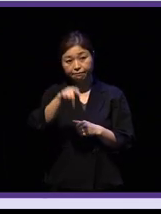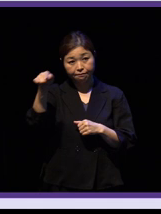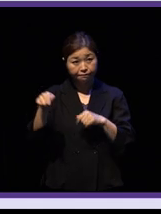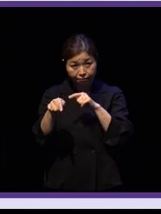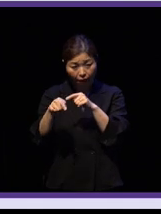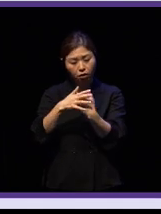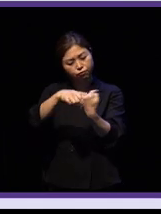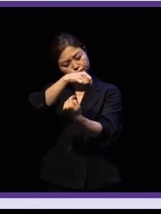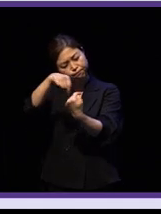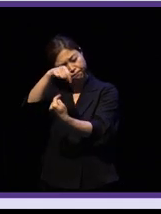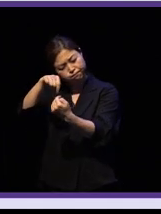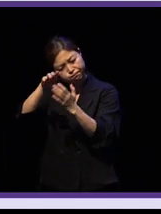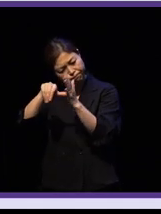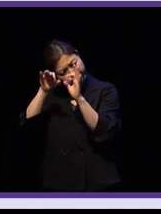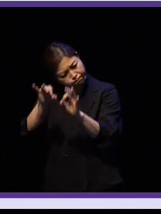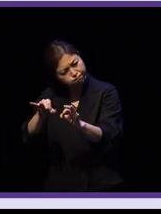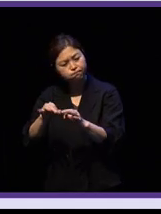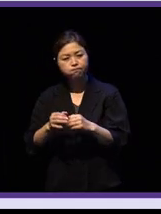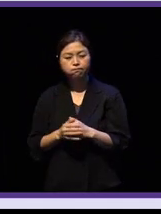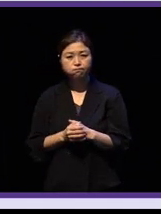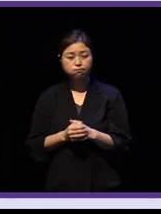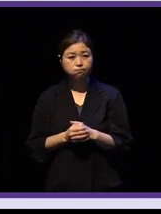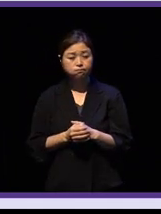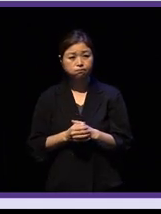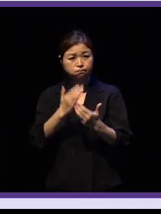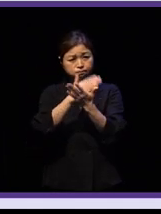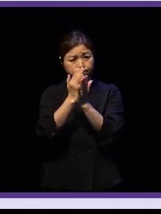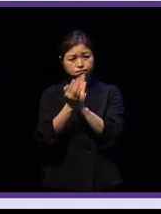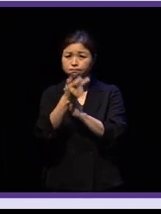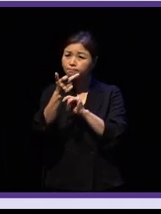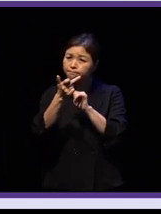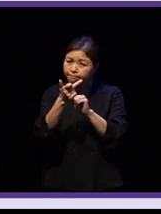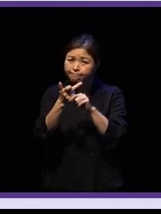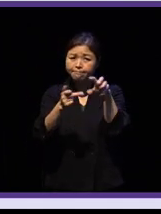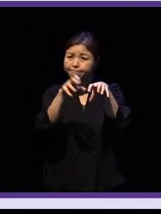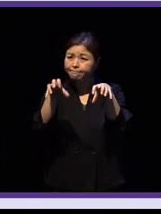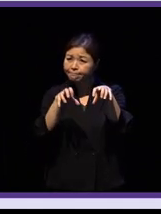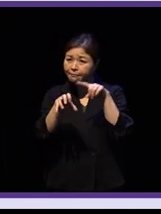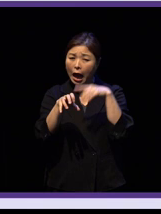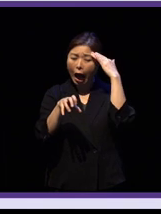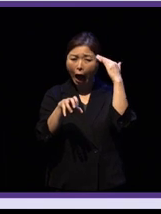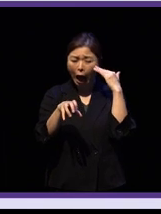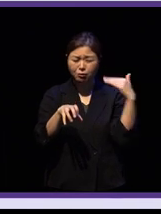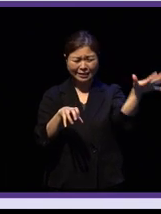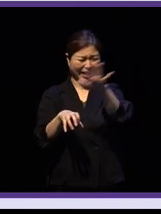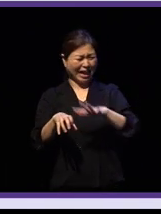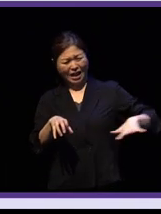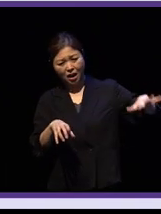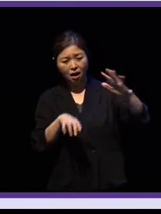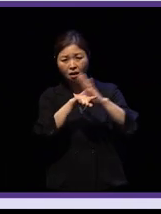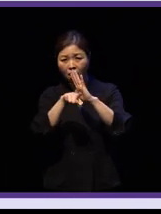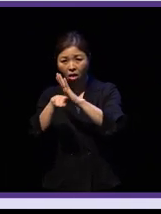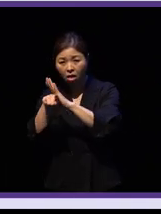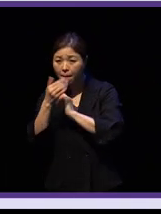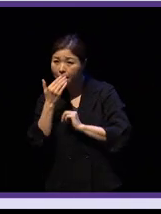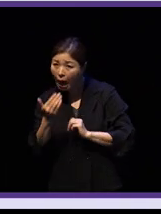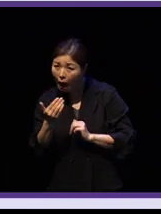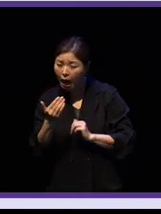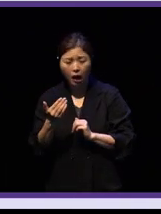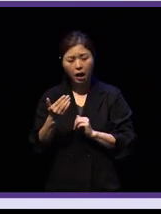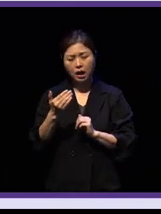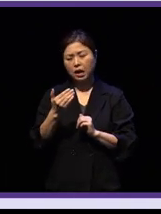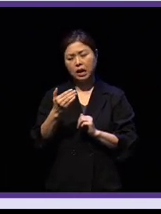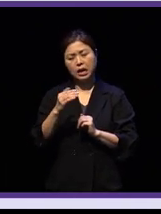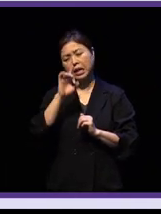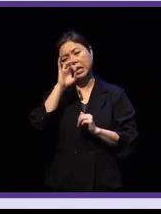부분들이 사실 운영을 하다 보니까 이게 17개 세부 이용 방문철 시설이 대한민국 전체를 포괄할 수 있는 전체 유형이냐